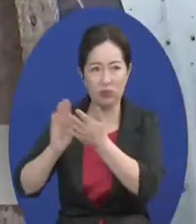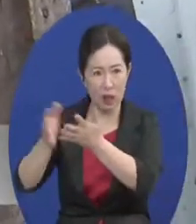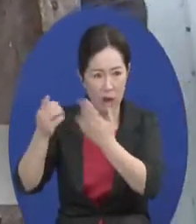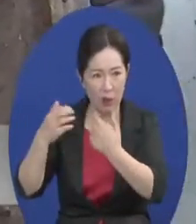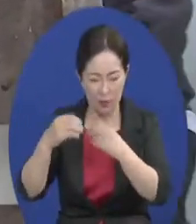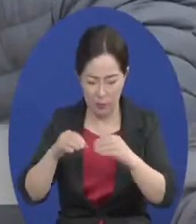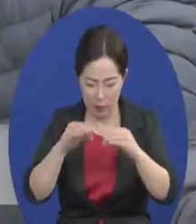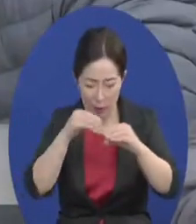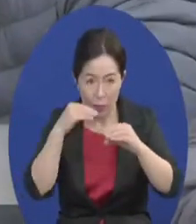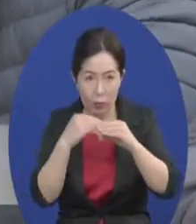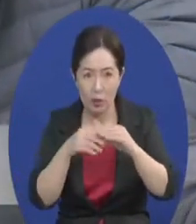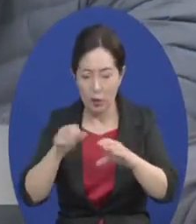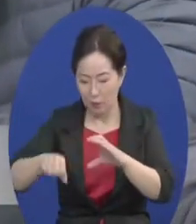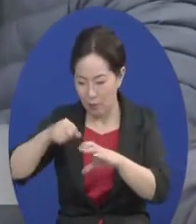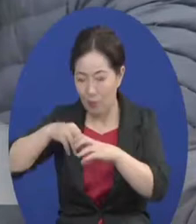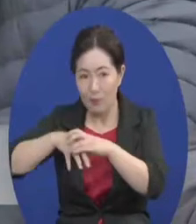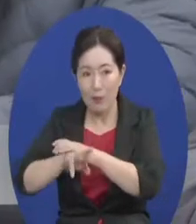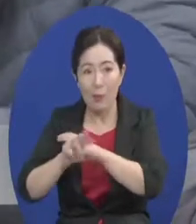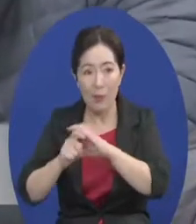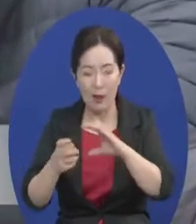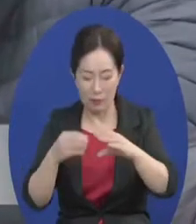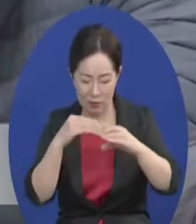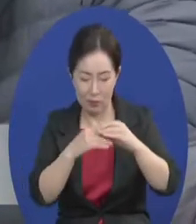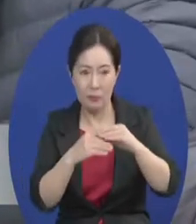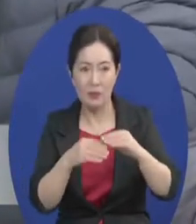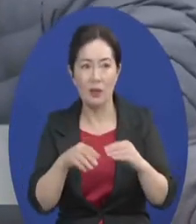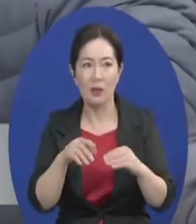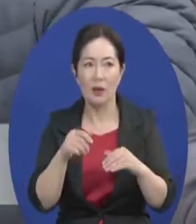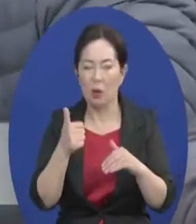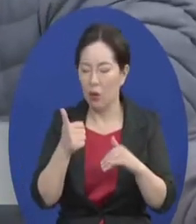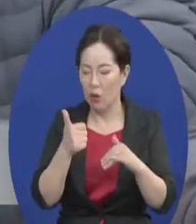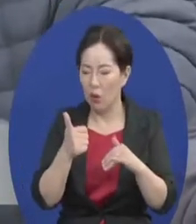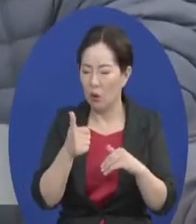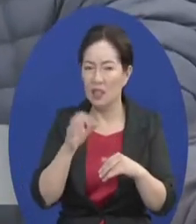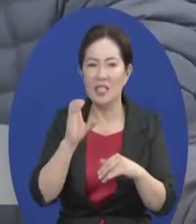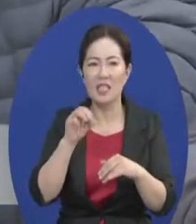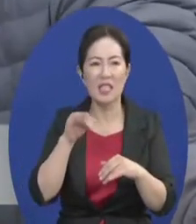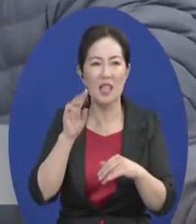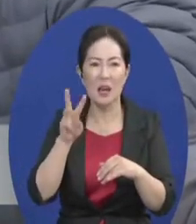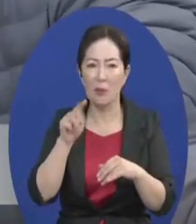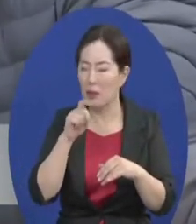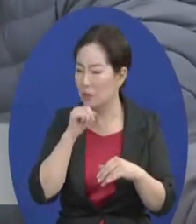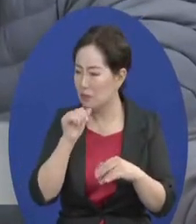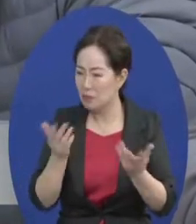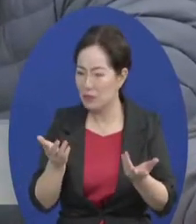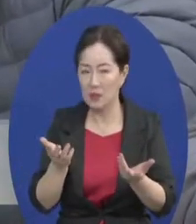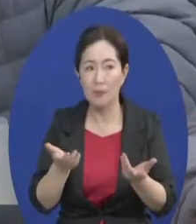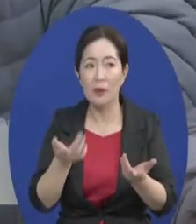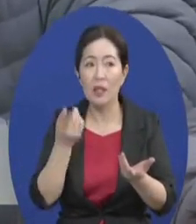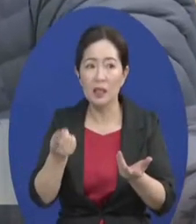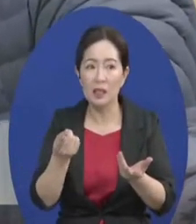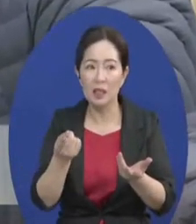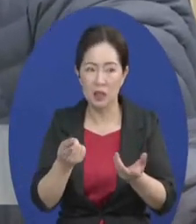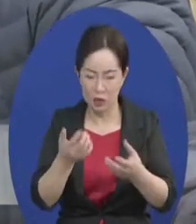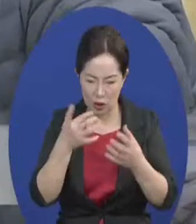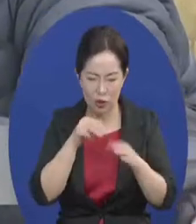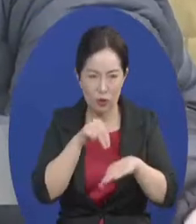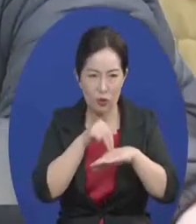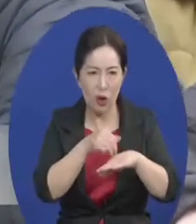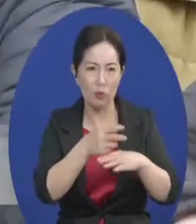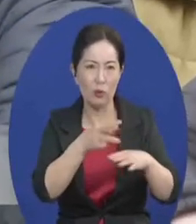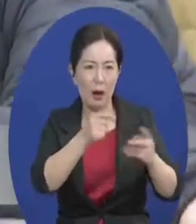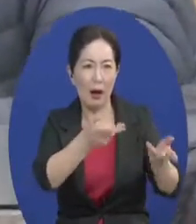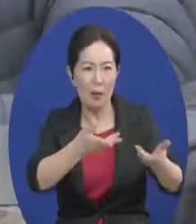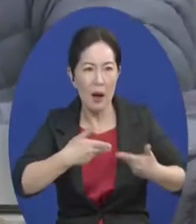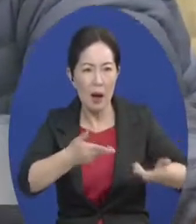Бургер дотор зүгээр машинтсан л мах байдаг шүү. Нэг тийм ухаантай гоё юм тэр стейк мэкний мах биш шүү. Гэтэл тэрний нөгөө доктортой